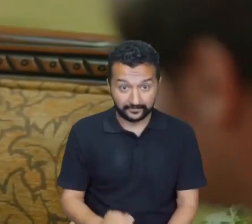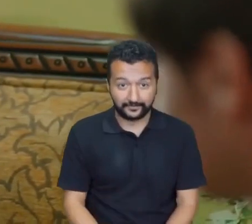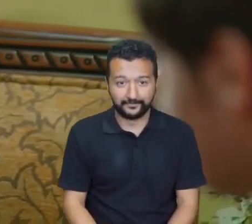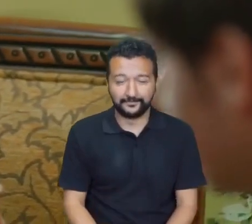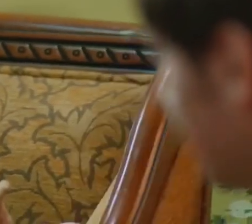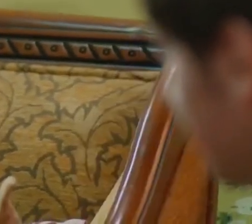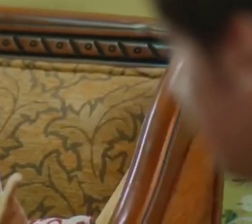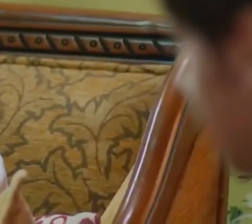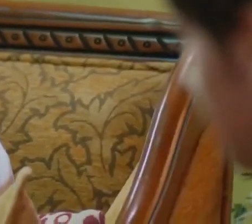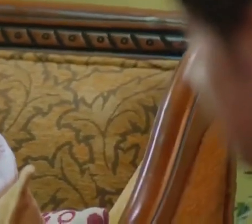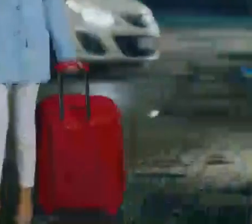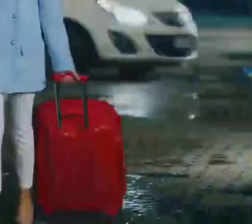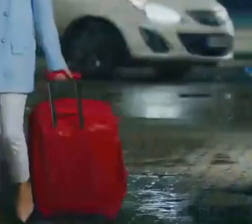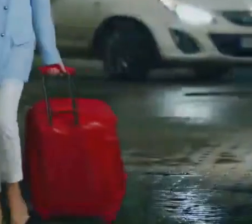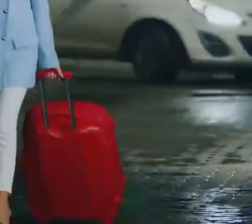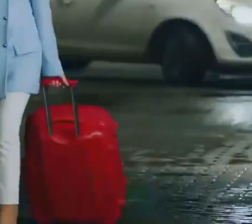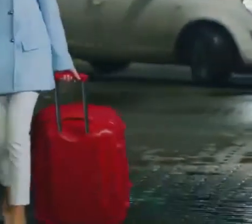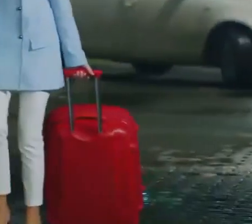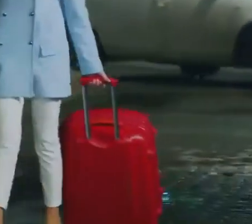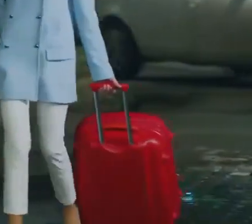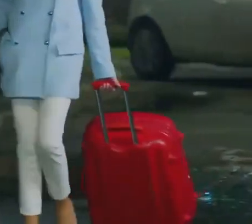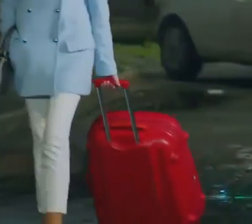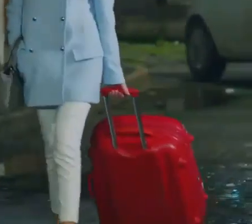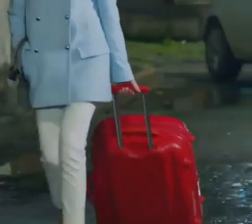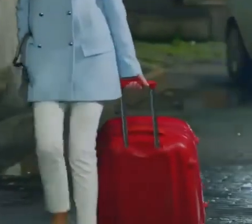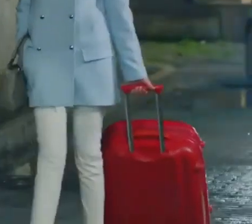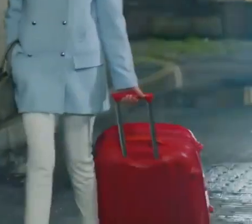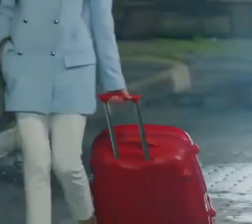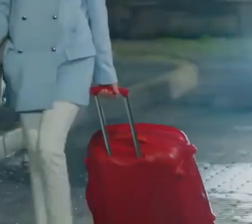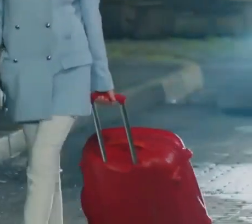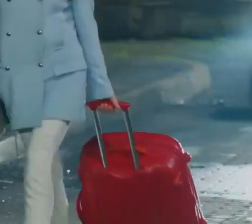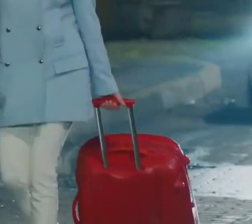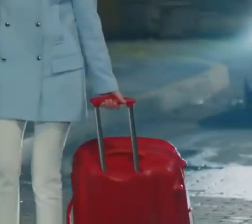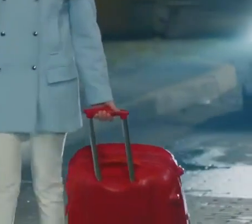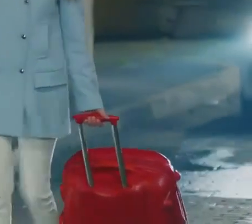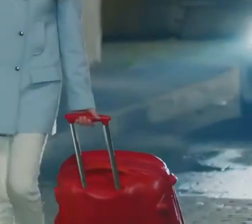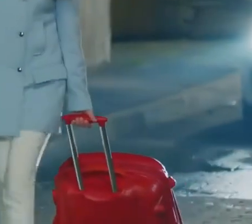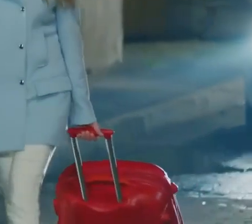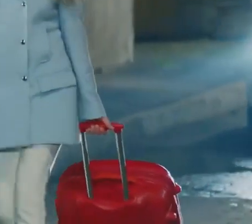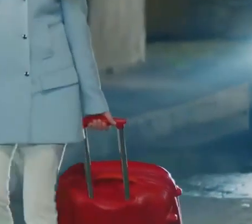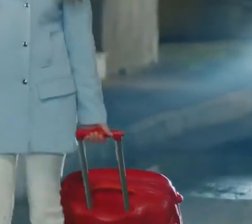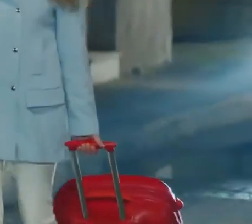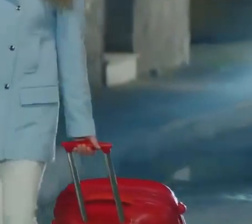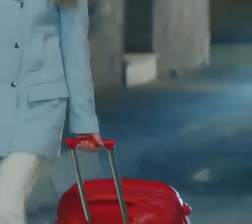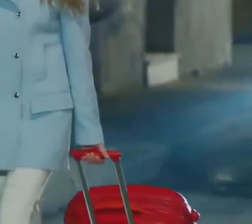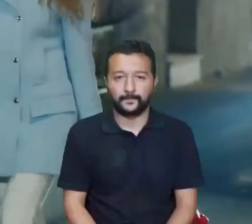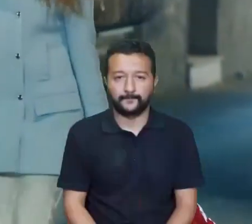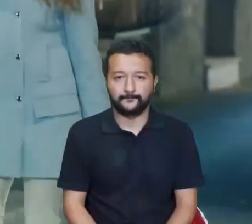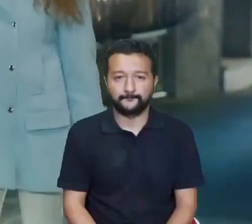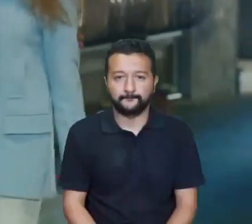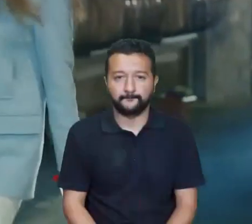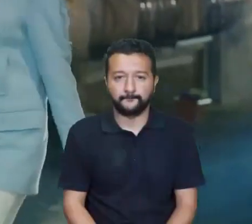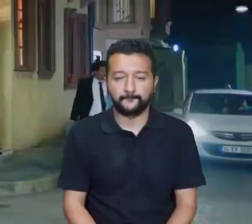Pes diye gözlerini açarak kaçırdı. Fıtır'la Tarık yan yana at sokaktan köşeye çıktılar.